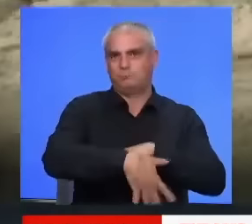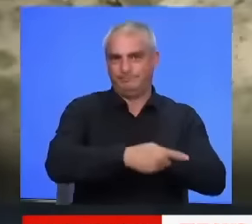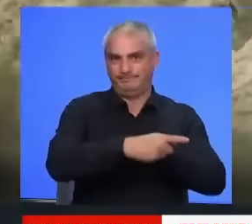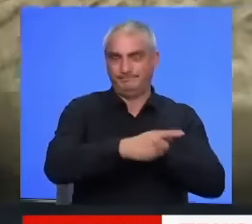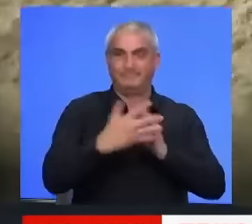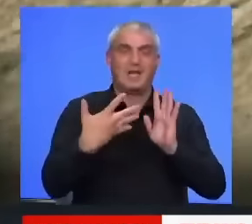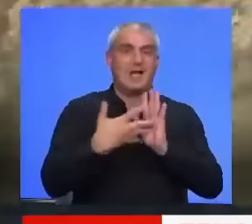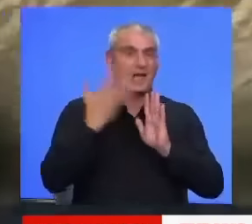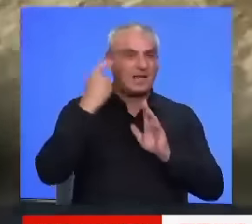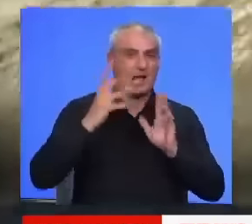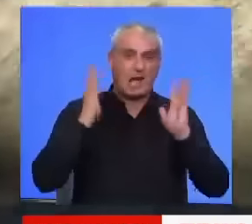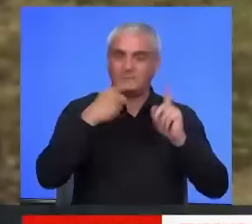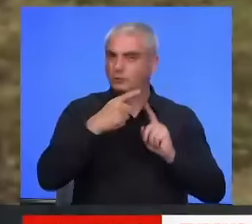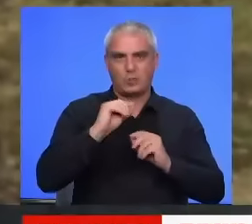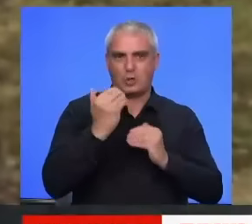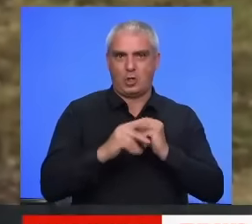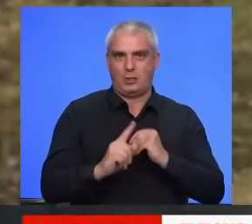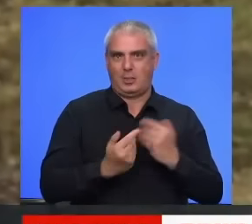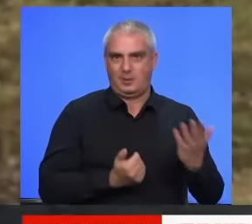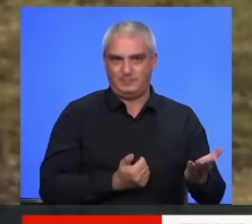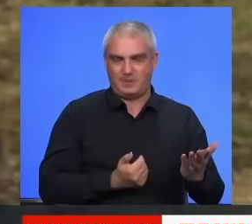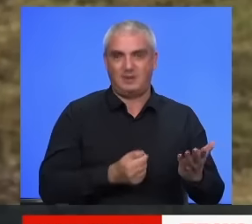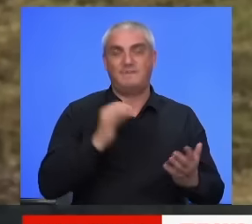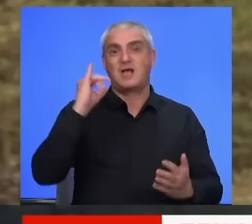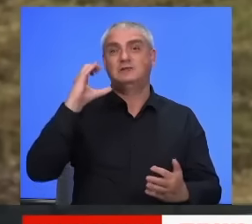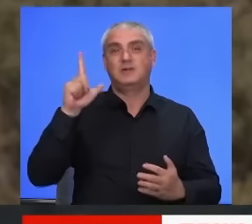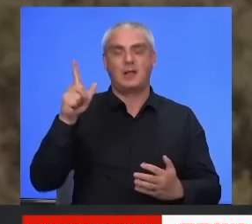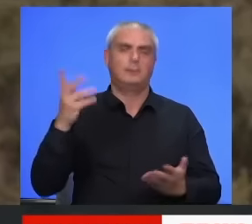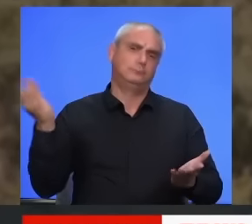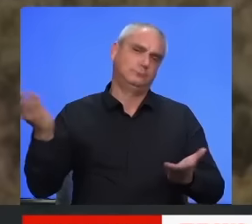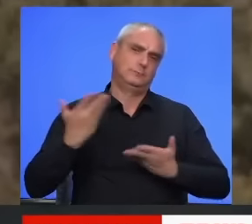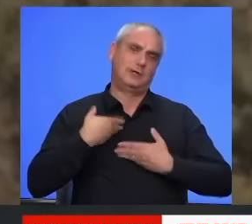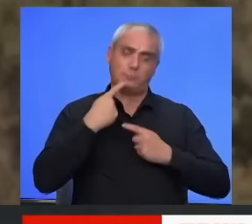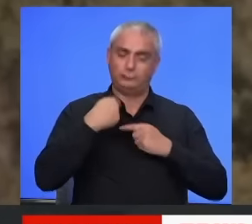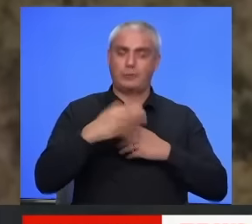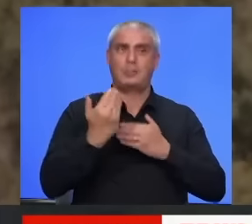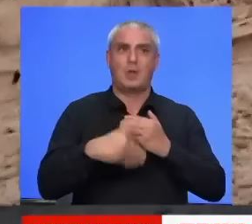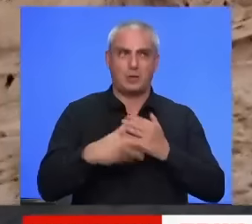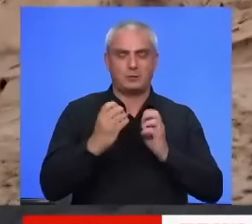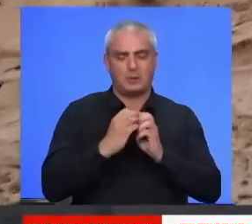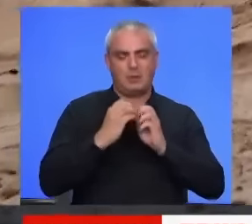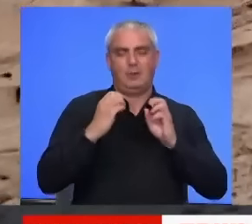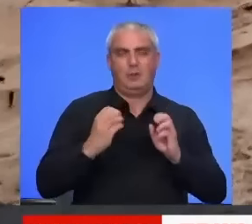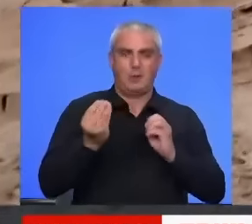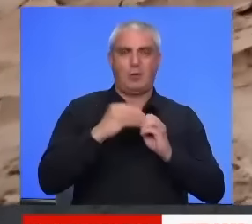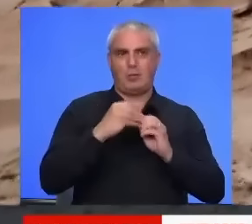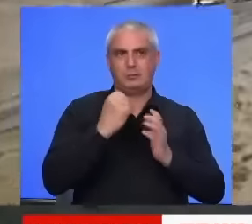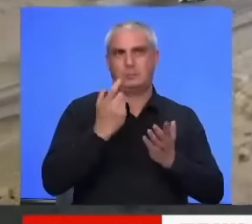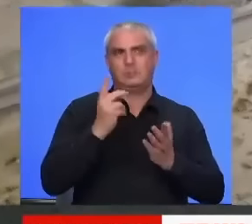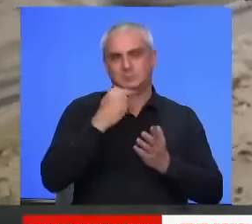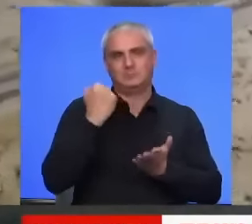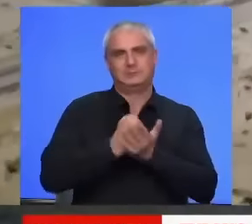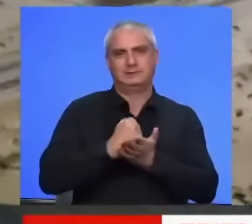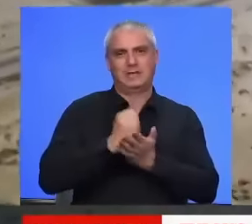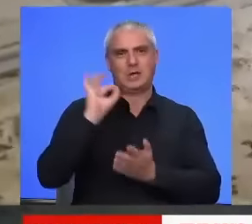אסון נחל השלים עוד לא הסתיימה, ו-ICL הם קיבלו בשנה האחרונה הערכה נוספת לזיכיון